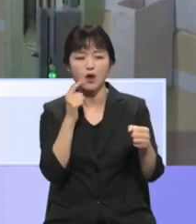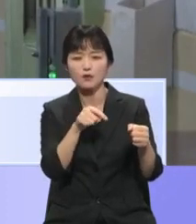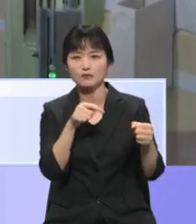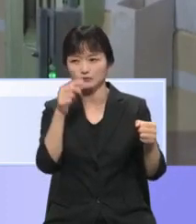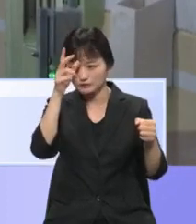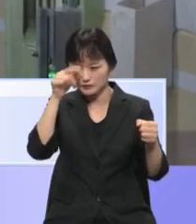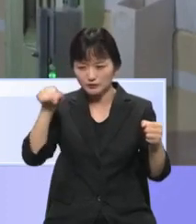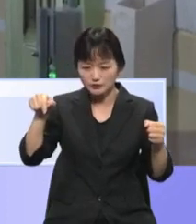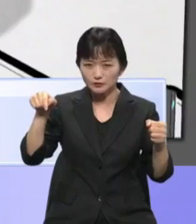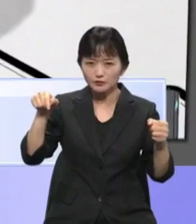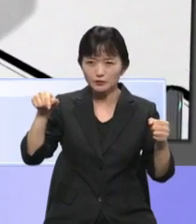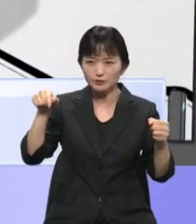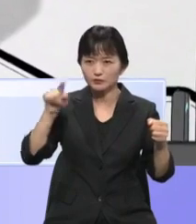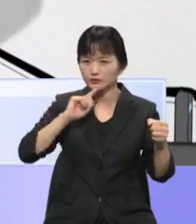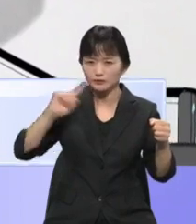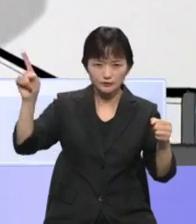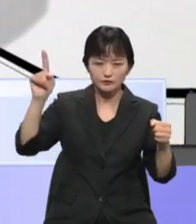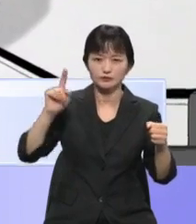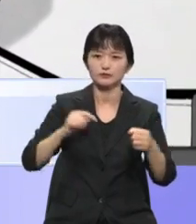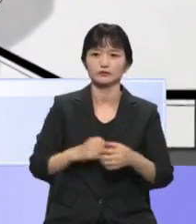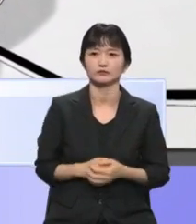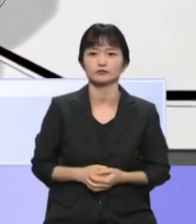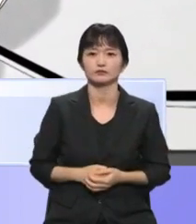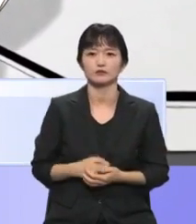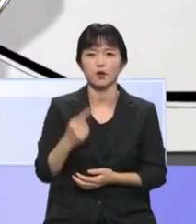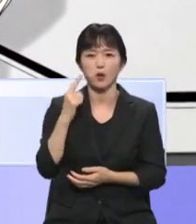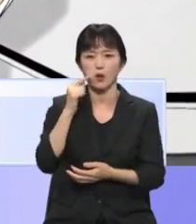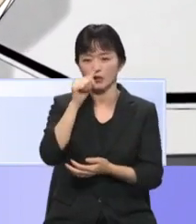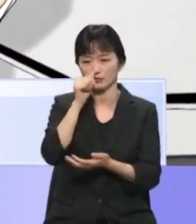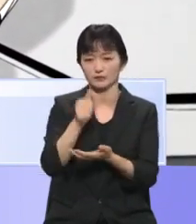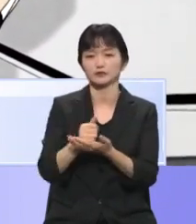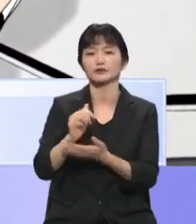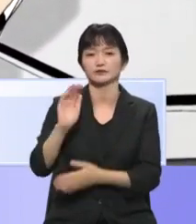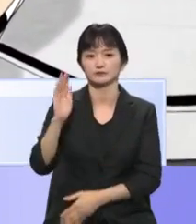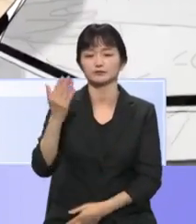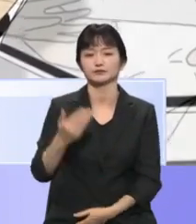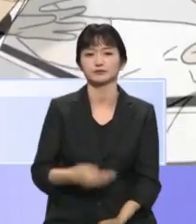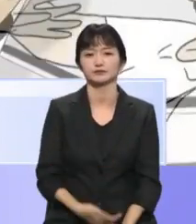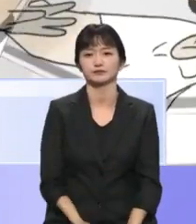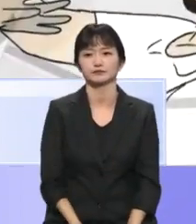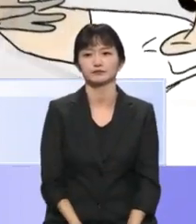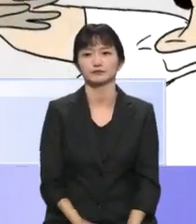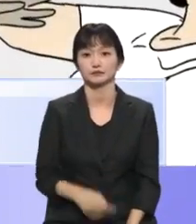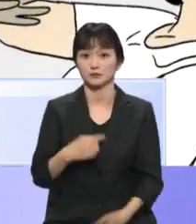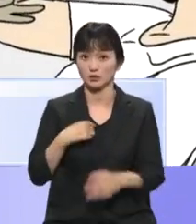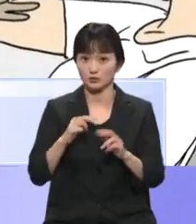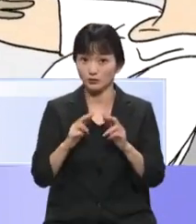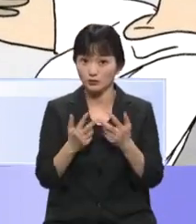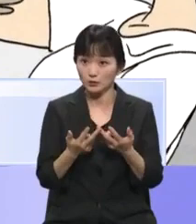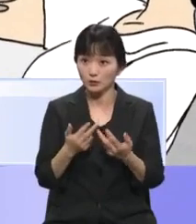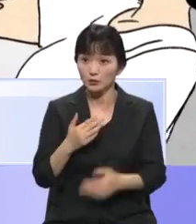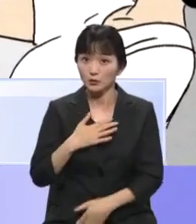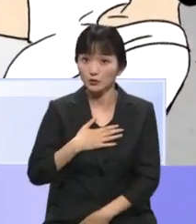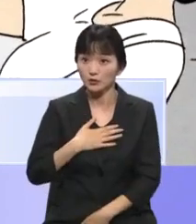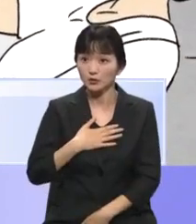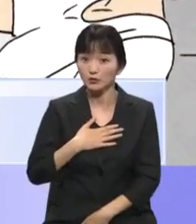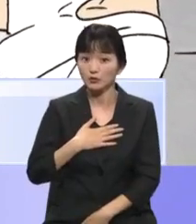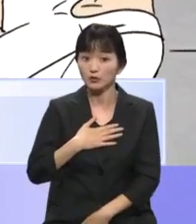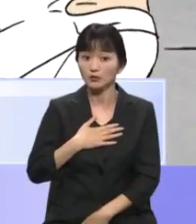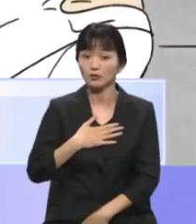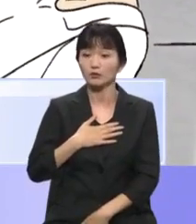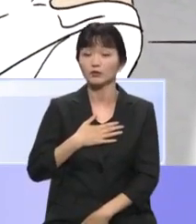수사기간이라든지 공부서에 신고하는 경우에 무고죄가 성립이 되는데요 본인에 대해서 나에 대해서 저는